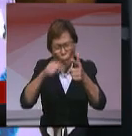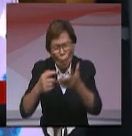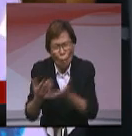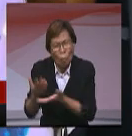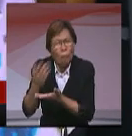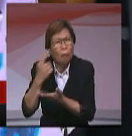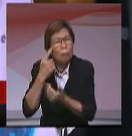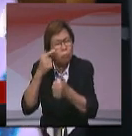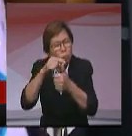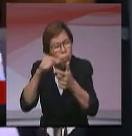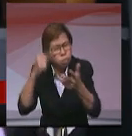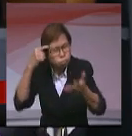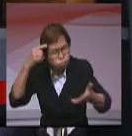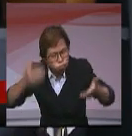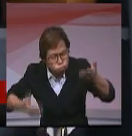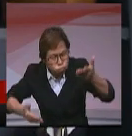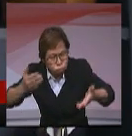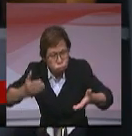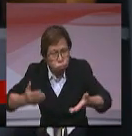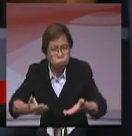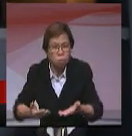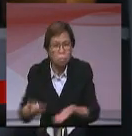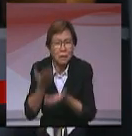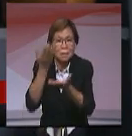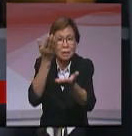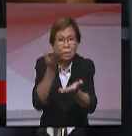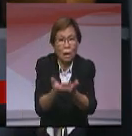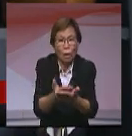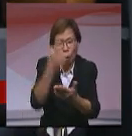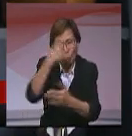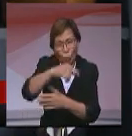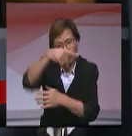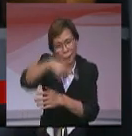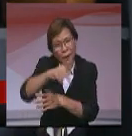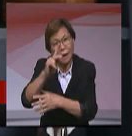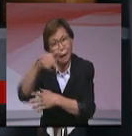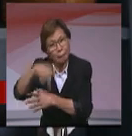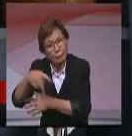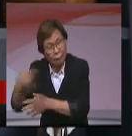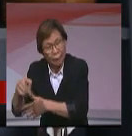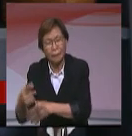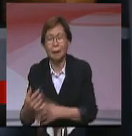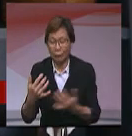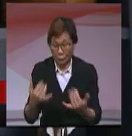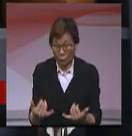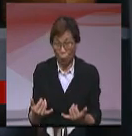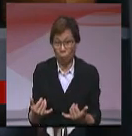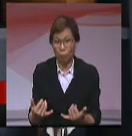cadangan untuk Perintah Kawalan Pergerakan. Hari ini kita